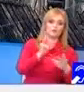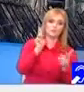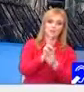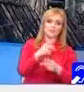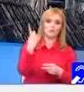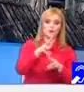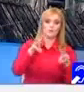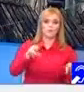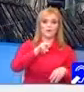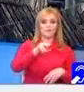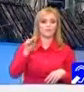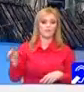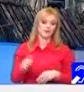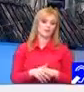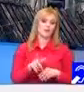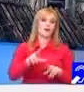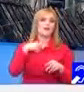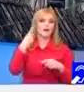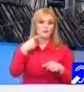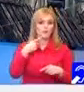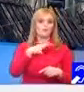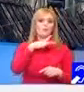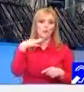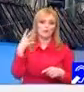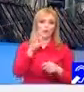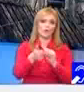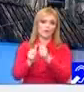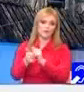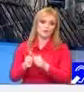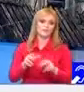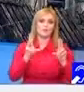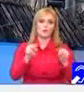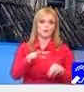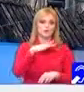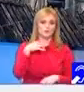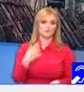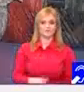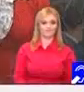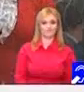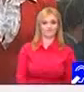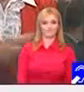cu premierul Filip. Șeful executivului le-a vorbit despre reforme, dar nu le-a promis mare lucru.